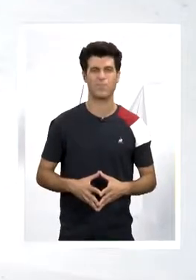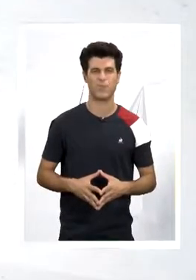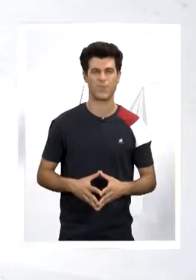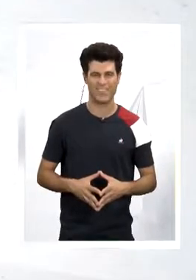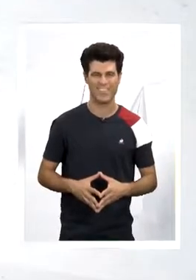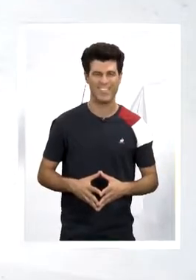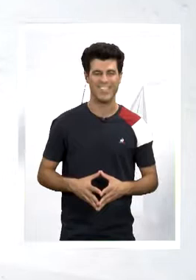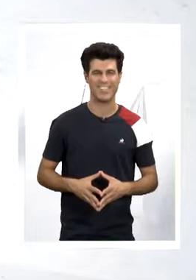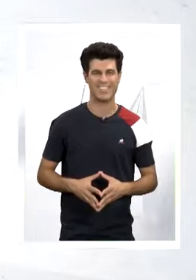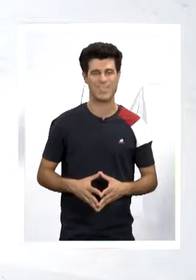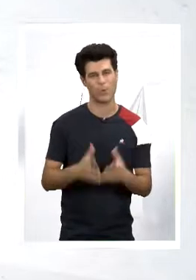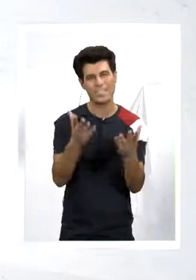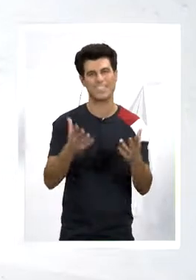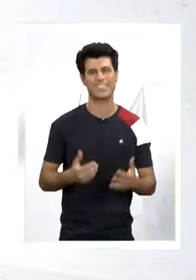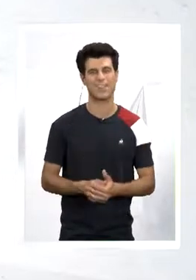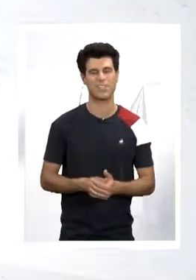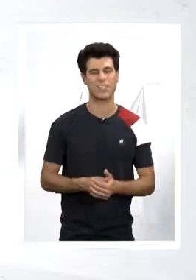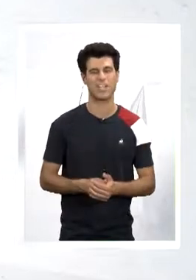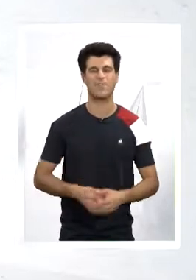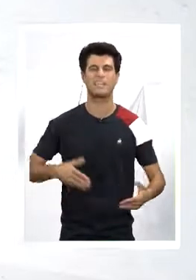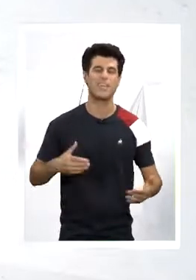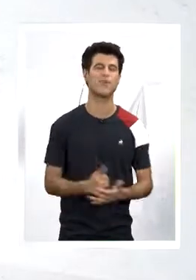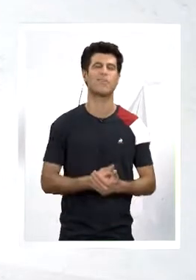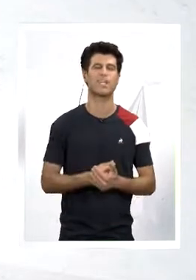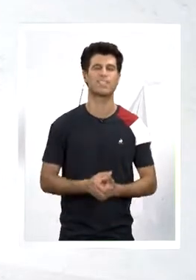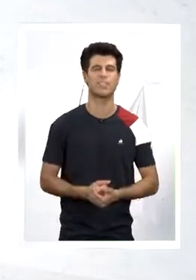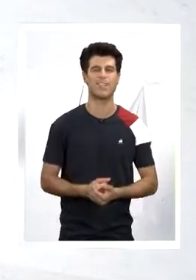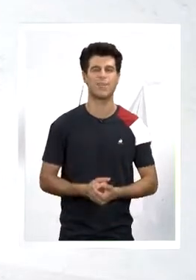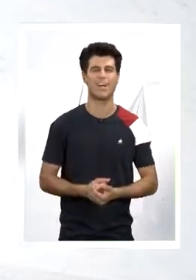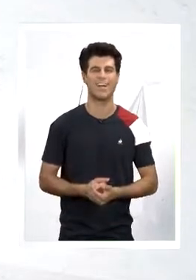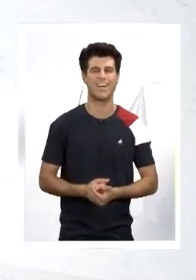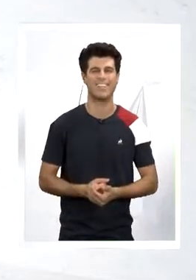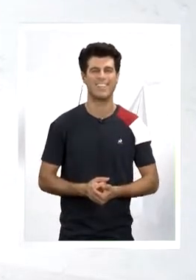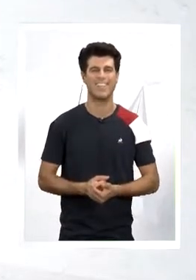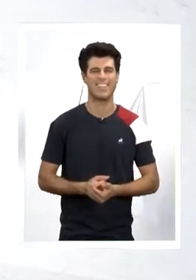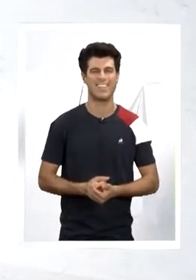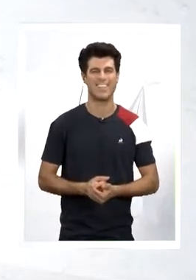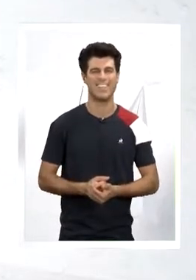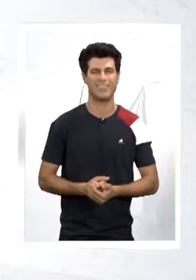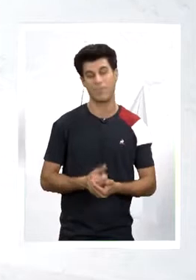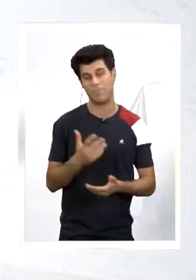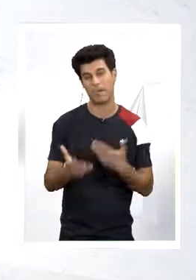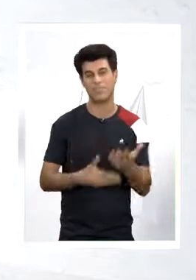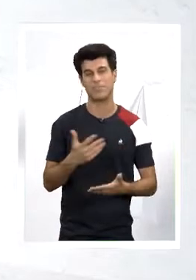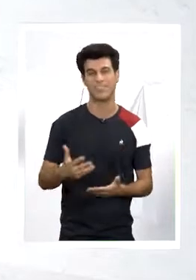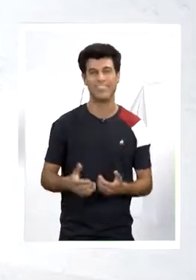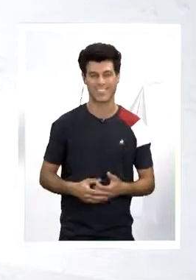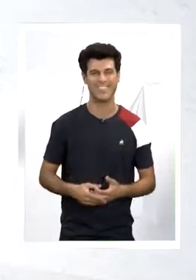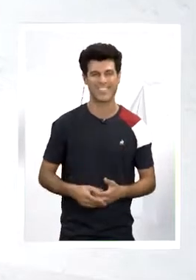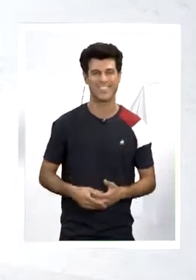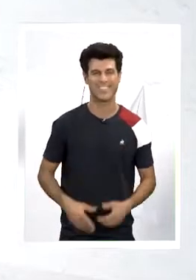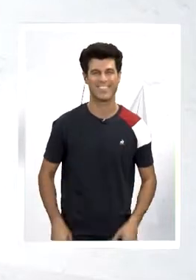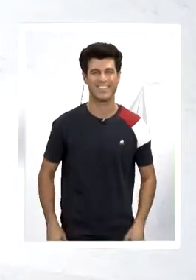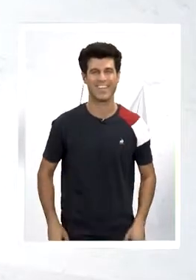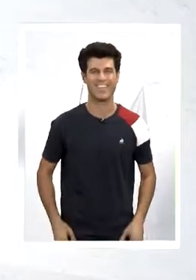מיוחדת שאני מאוד אוהב. תספרו לי קצת על סבתא שלכם, מה אתם אוהבות לעשות איתה ביחד? ומה אתם... אנחנו